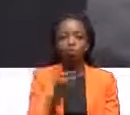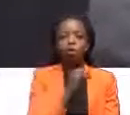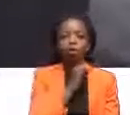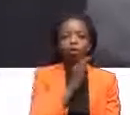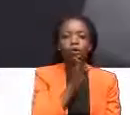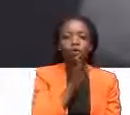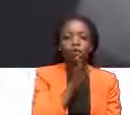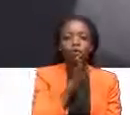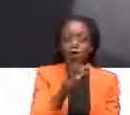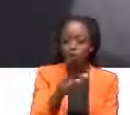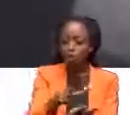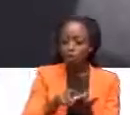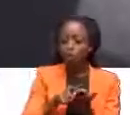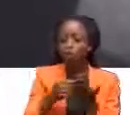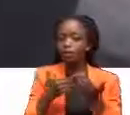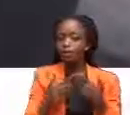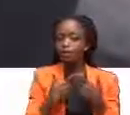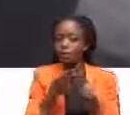yenye iliachwa na ile